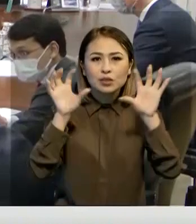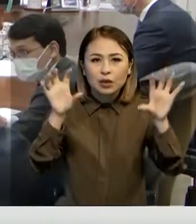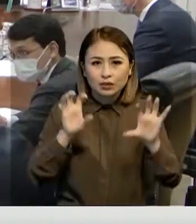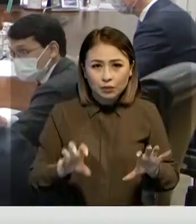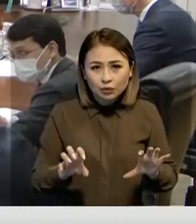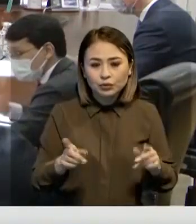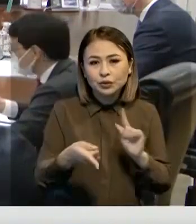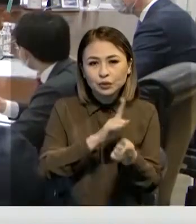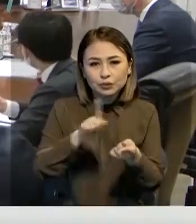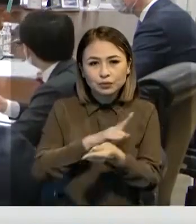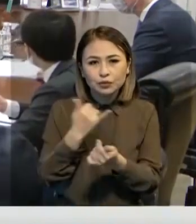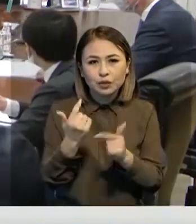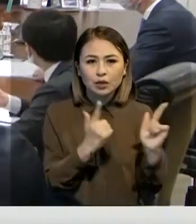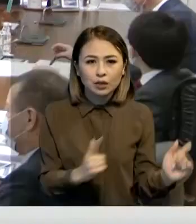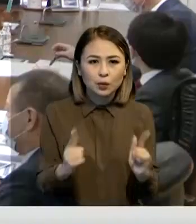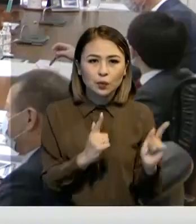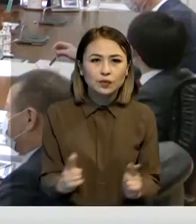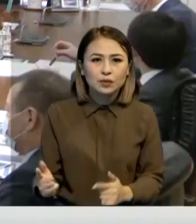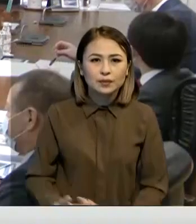қажетті түзетулер әзірленіп жатыр.